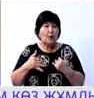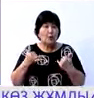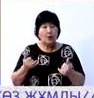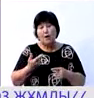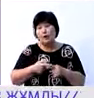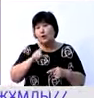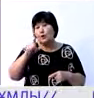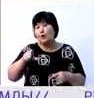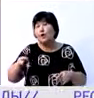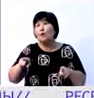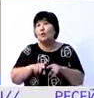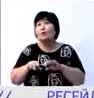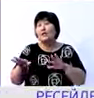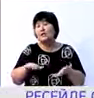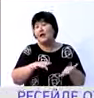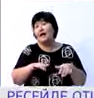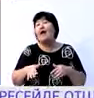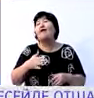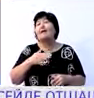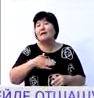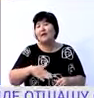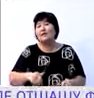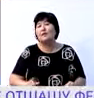Сондықтан тұрғындар мұндай шараға разы.